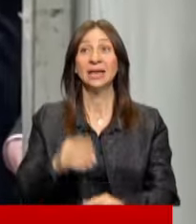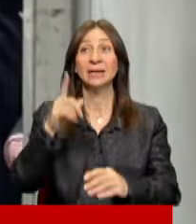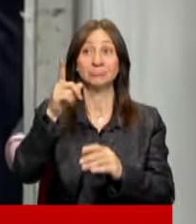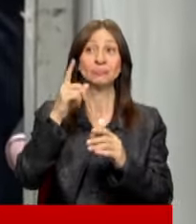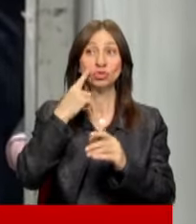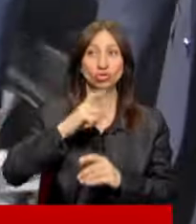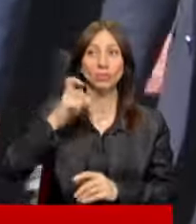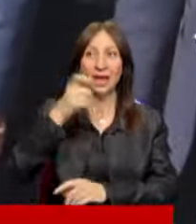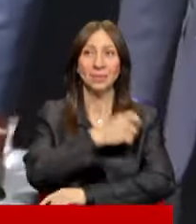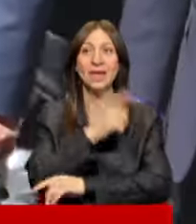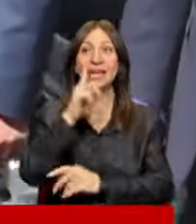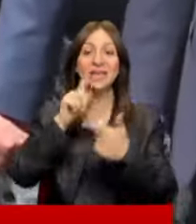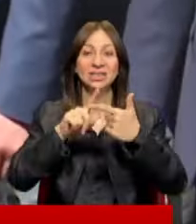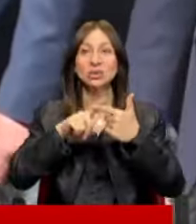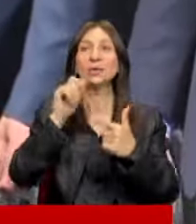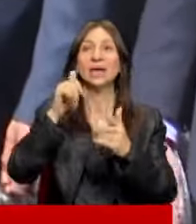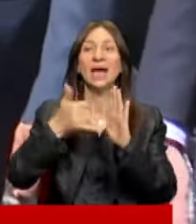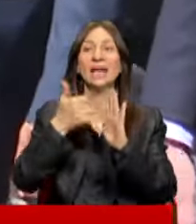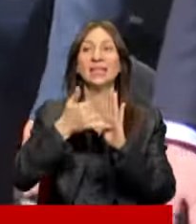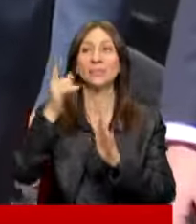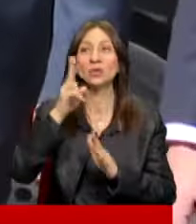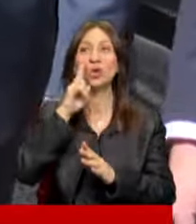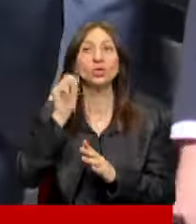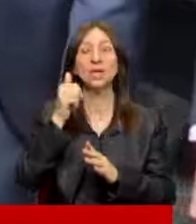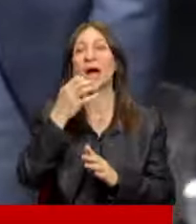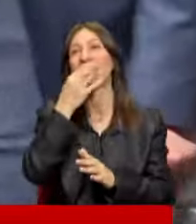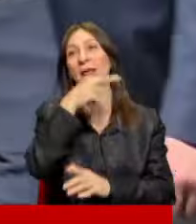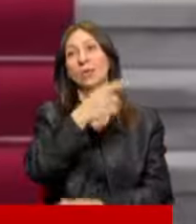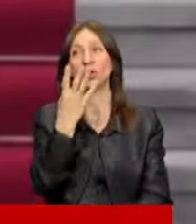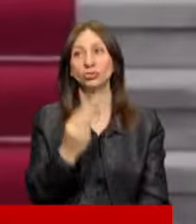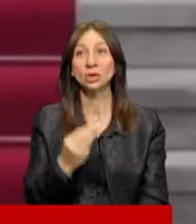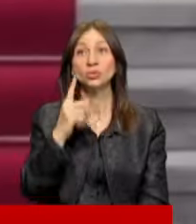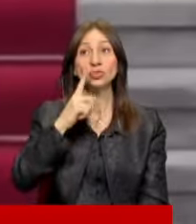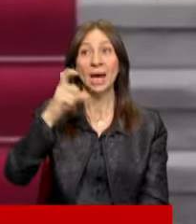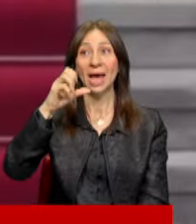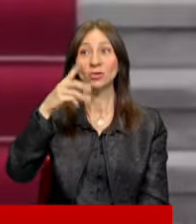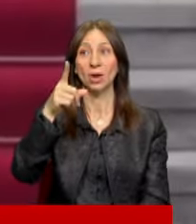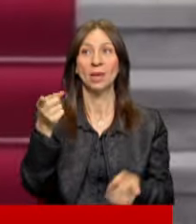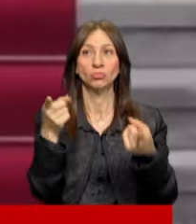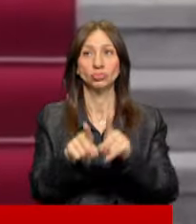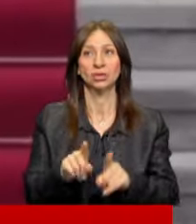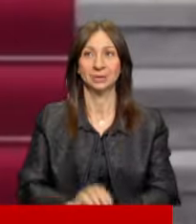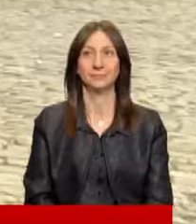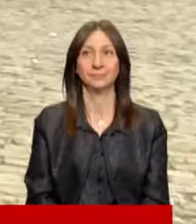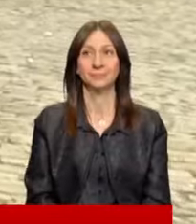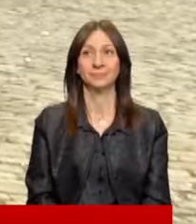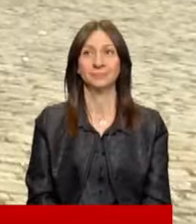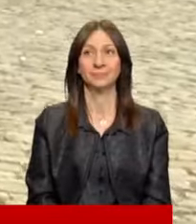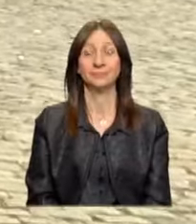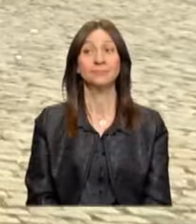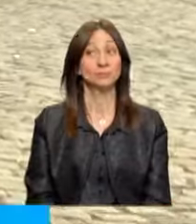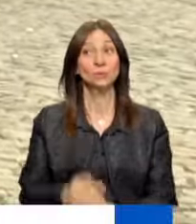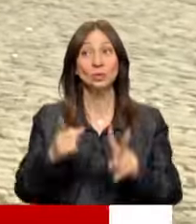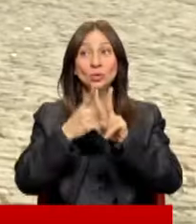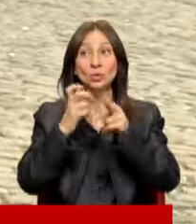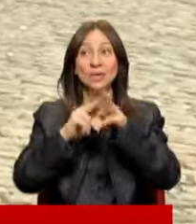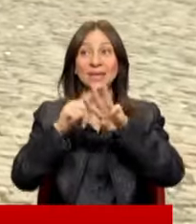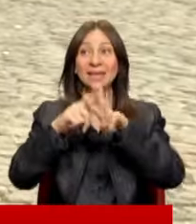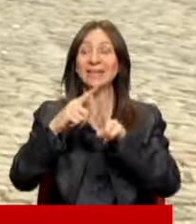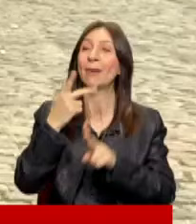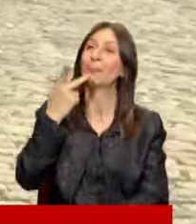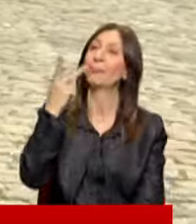Steinmeier, Türkiye'deki ikinci gününde Gaziantep'te, son gününde ise Ankara'da olacak. Cumhurbaşkanı Erdoğan'la bir araya gelecek. Nükhet Aşkın,